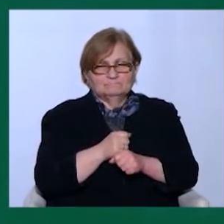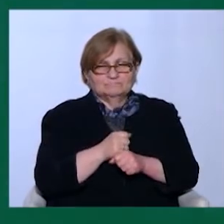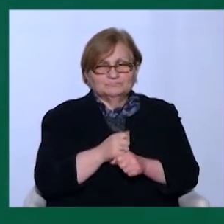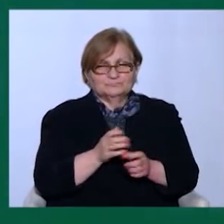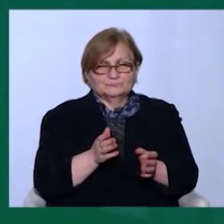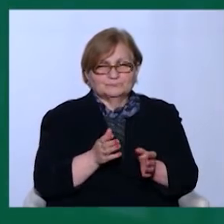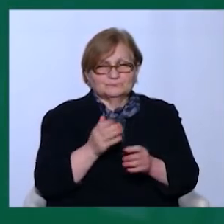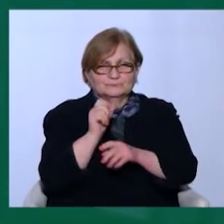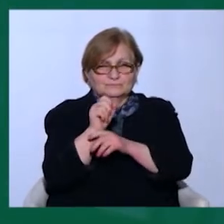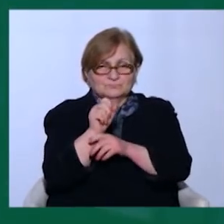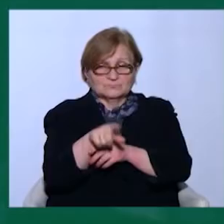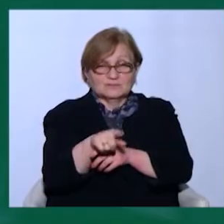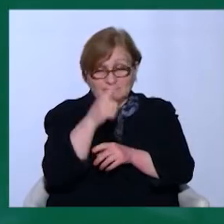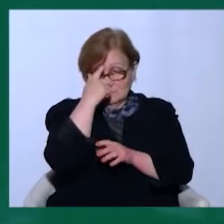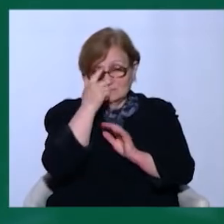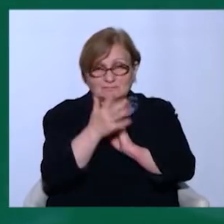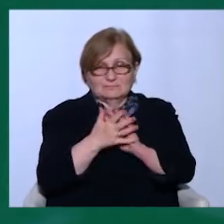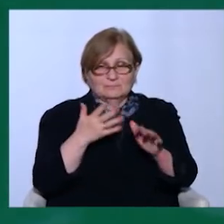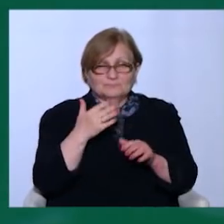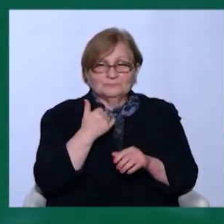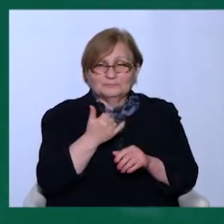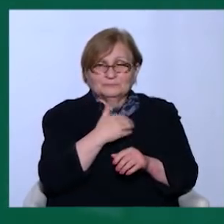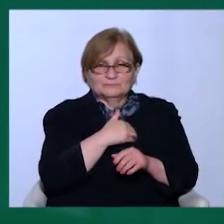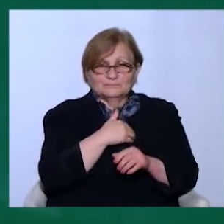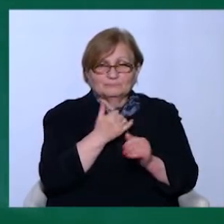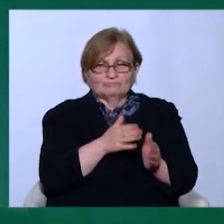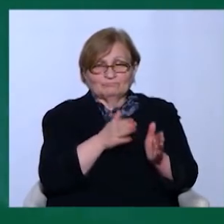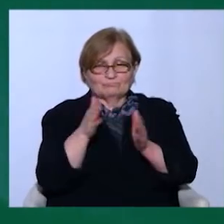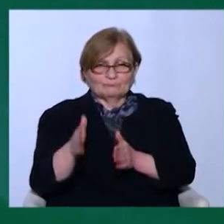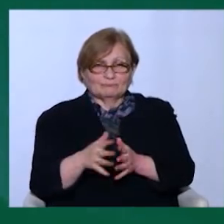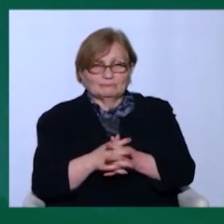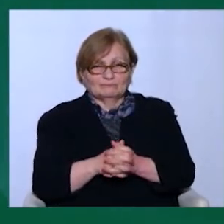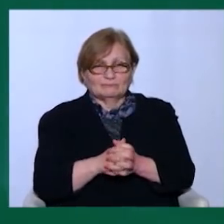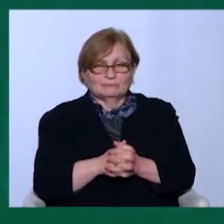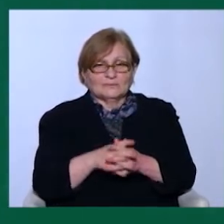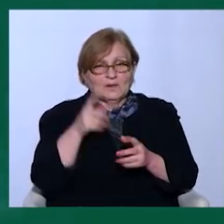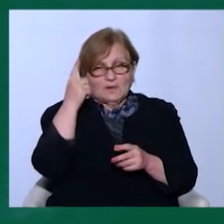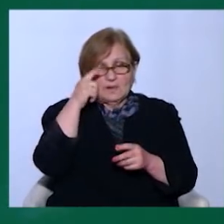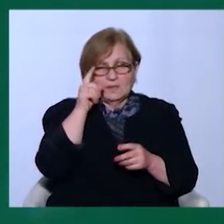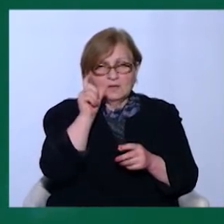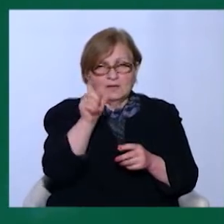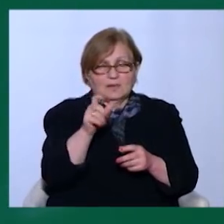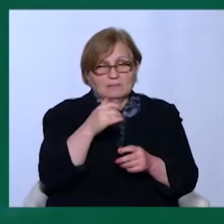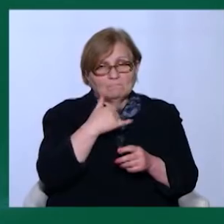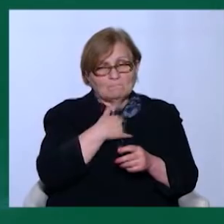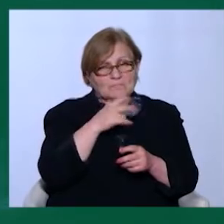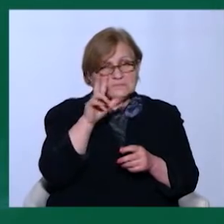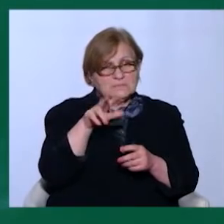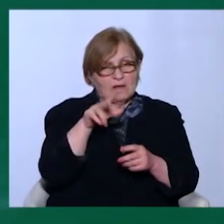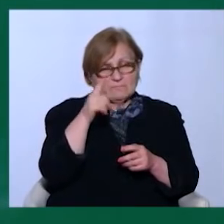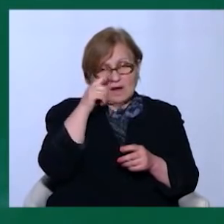მოკლედ, დავალება მგონი გასაგებია და ახლა მინდა გადავიდე ამოცანებზე. სამი ამოცანა მინდა